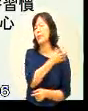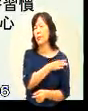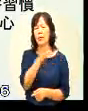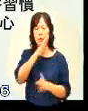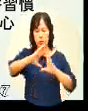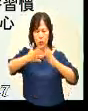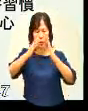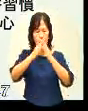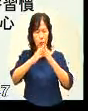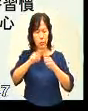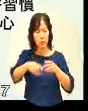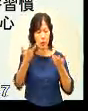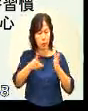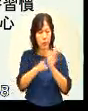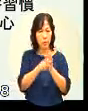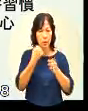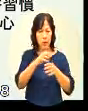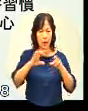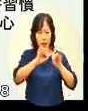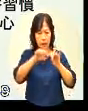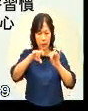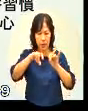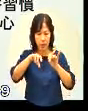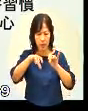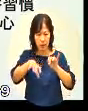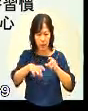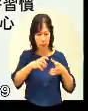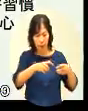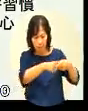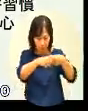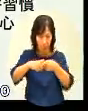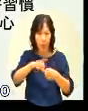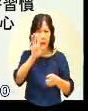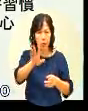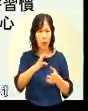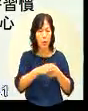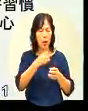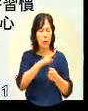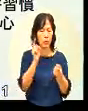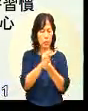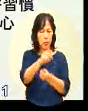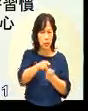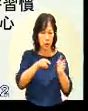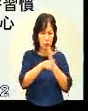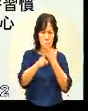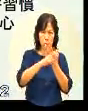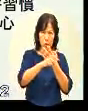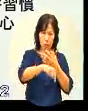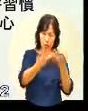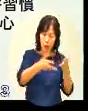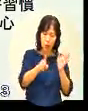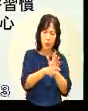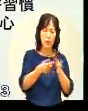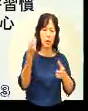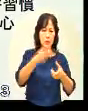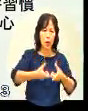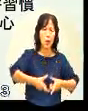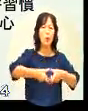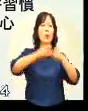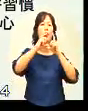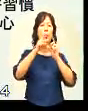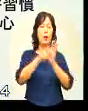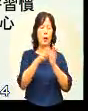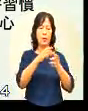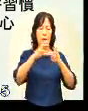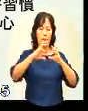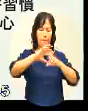题，跟地方是大家绑在一起的。所以我们觉得这样的一个专业问题应该回归到一个整个包括